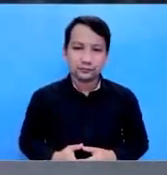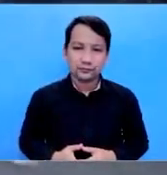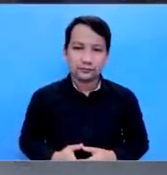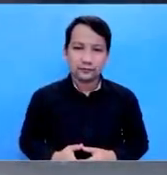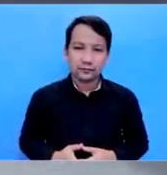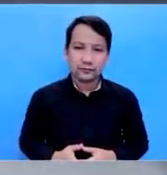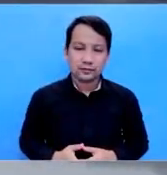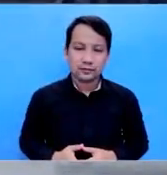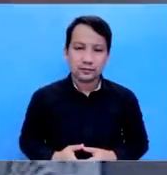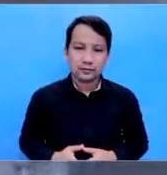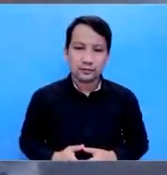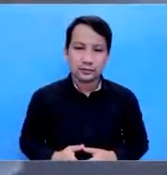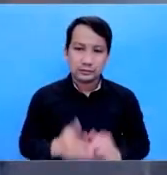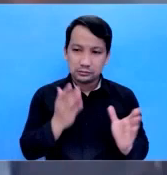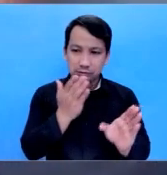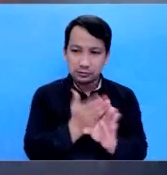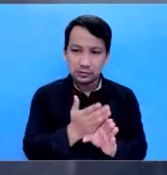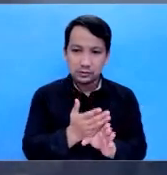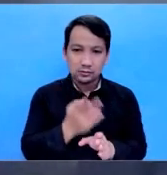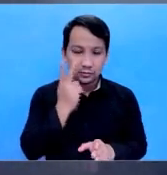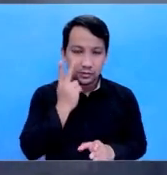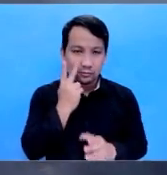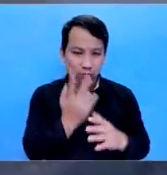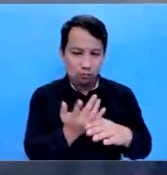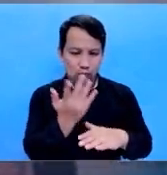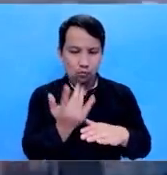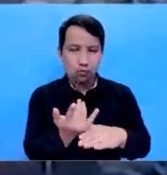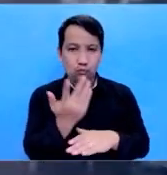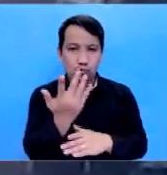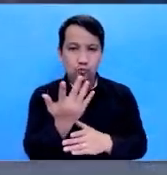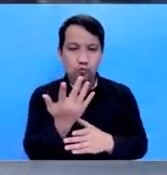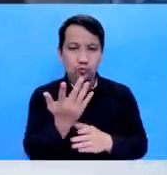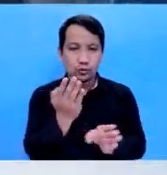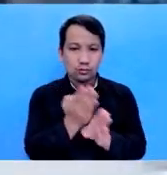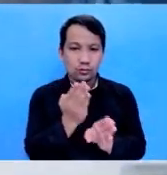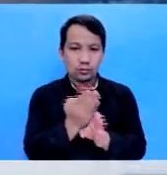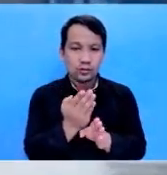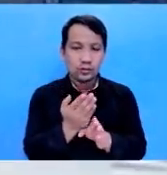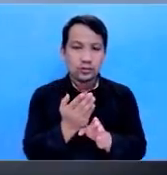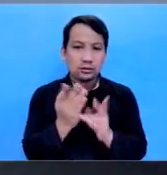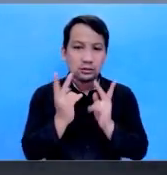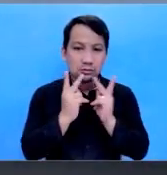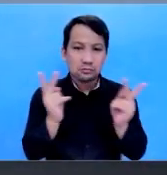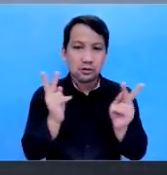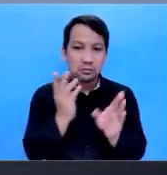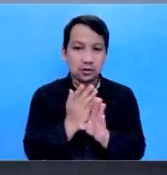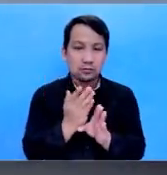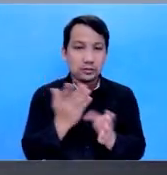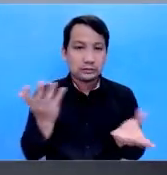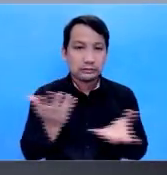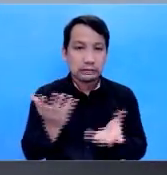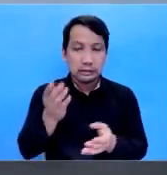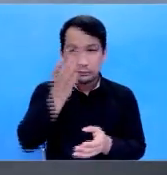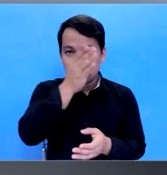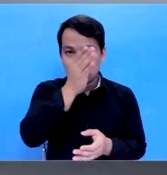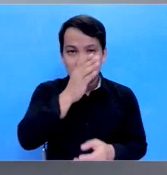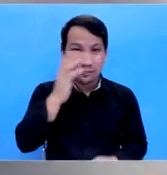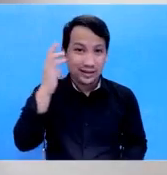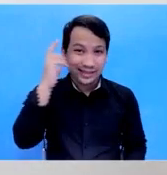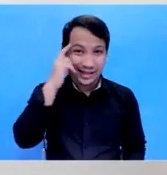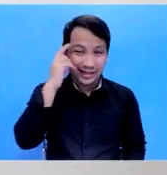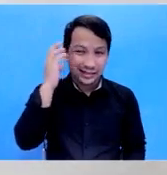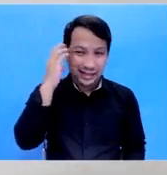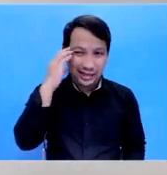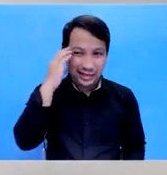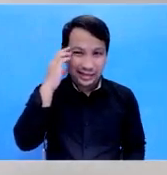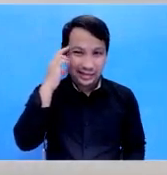Napatigil ang mga motorista na makita ang nangangalit na sunog na lumamon sa isang pampasaherong bus sa Naga City kahapon. Sa gitna ng